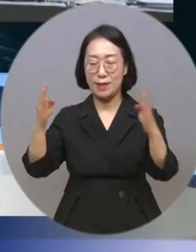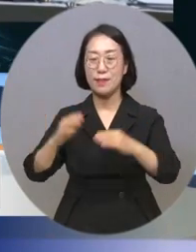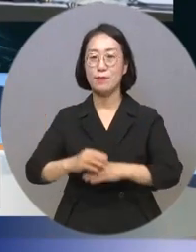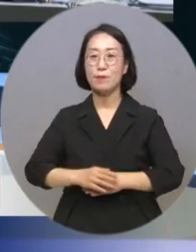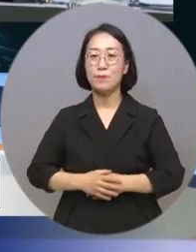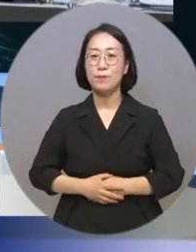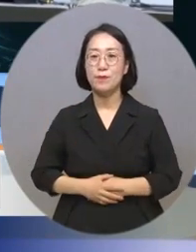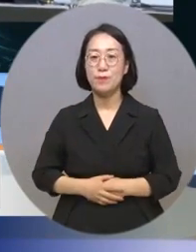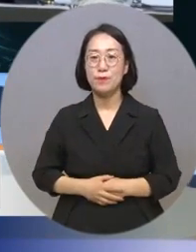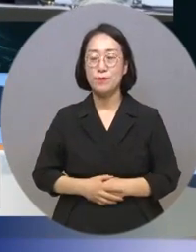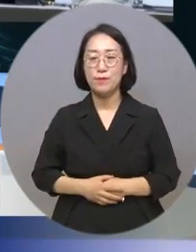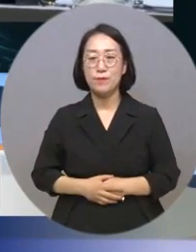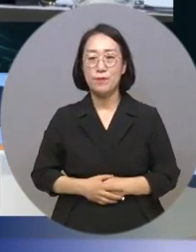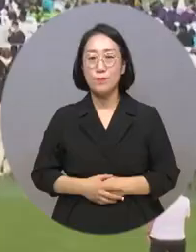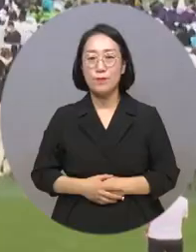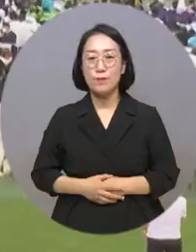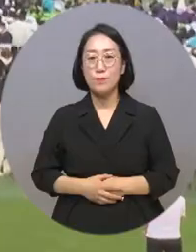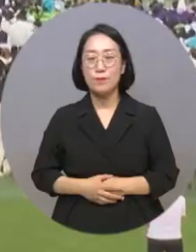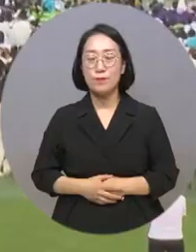문경화 기자입니다.